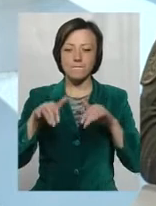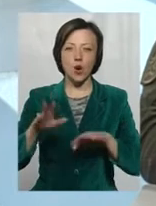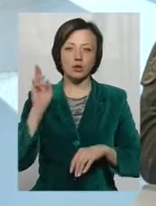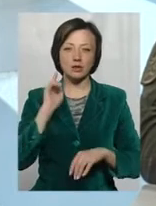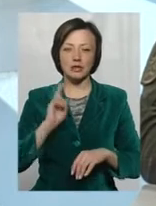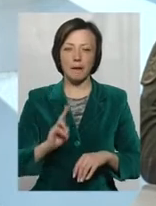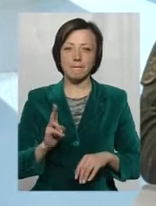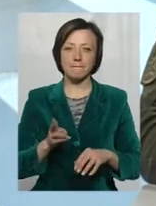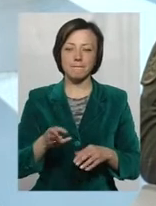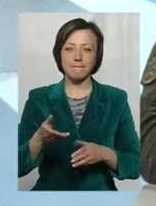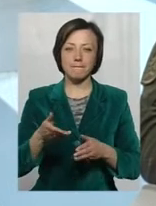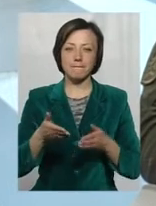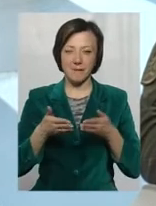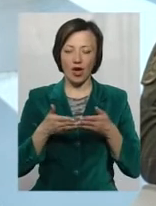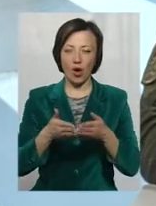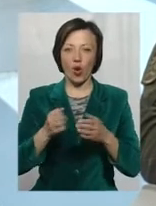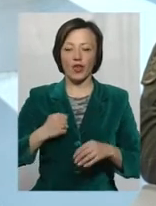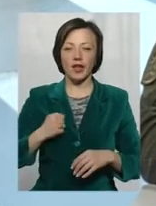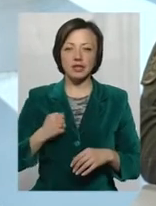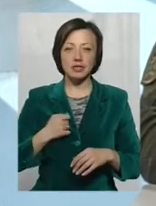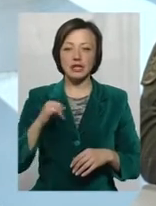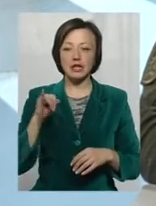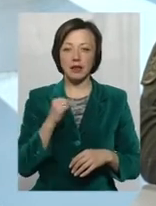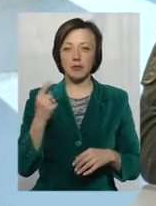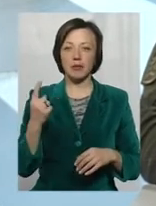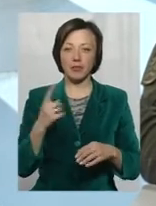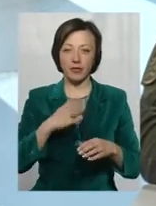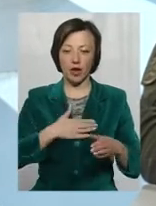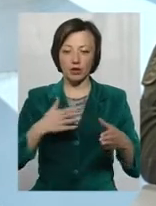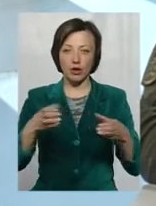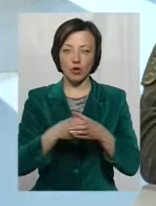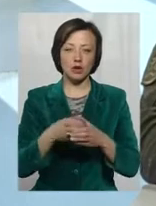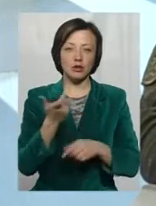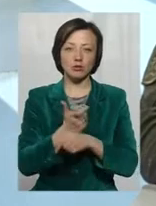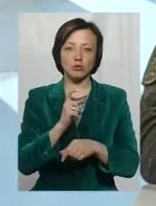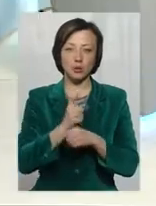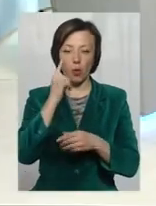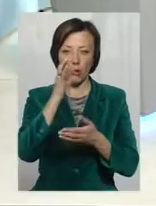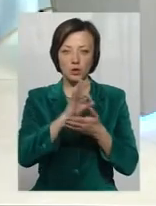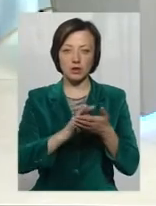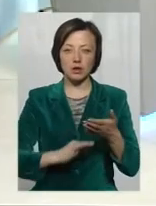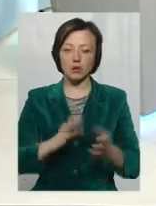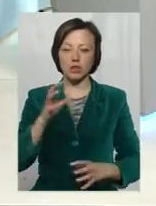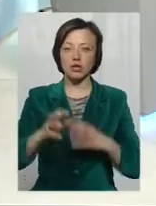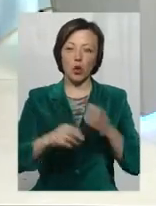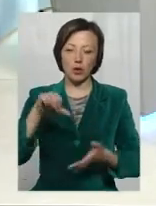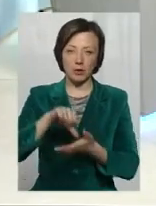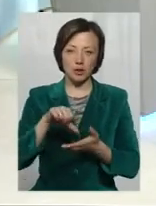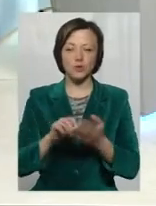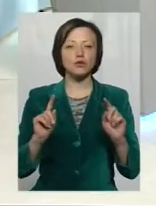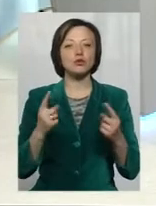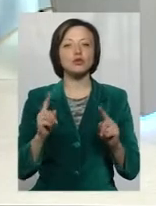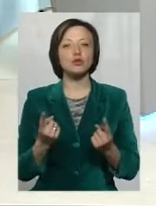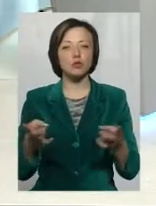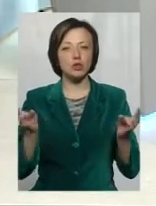рота оперативного призначення, вона отримала одні з найвищих оцінок від міжнародних представників. Чому